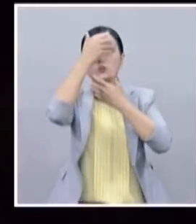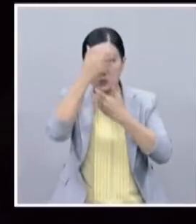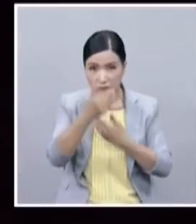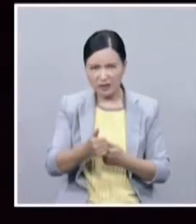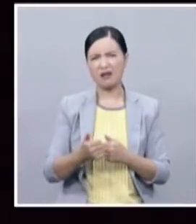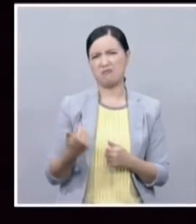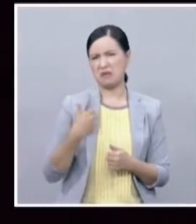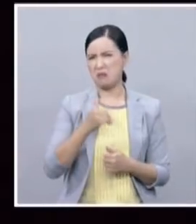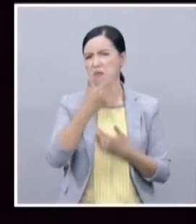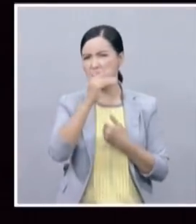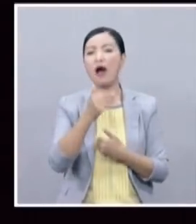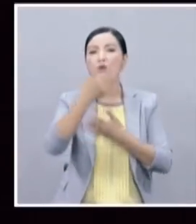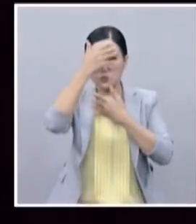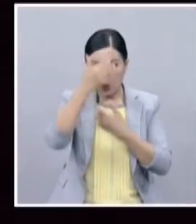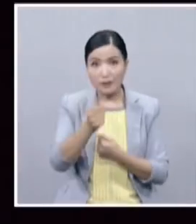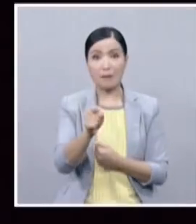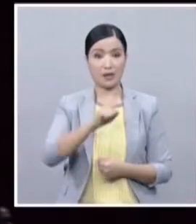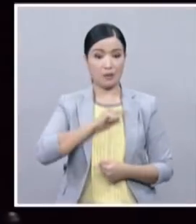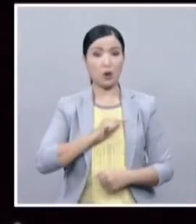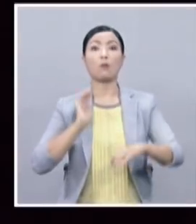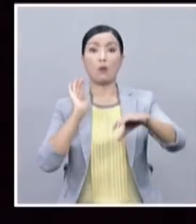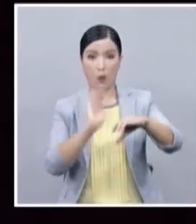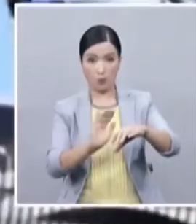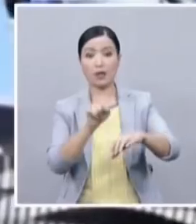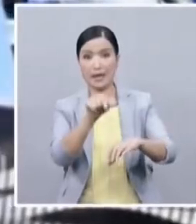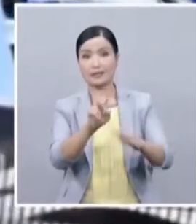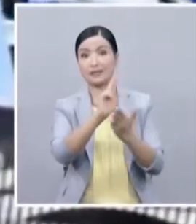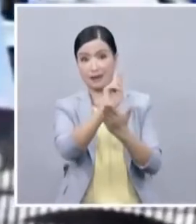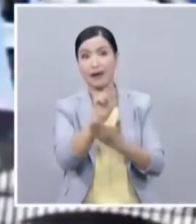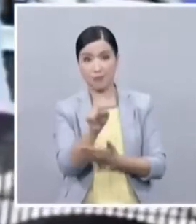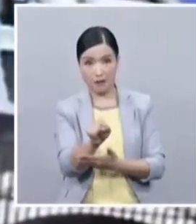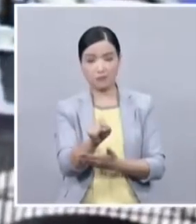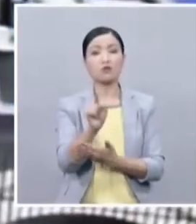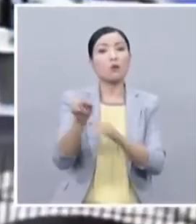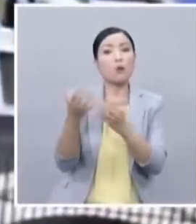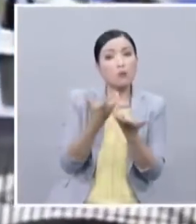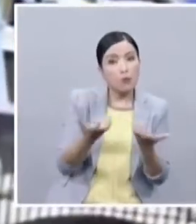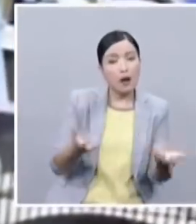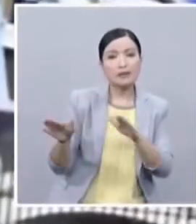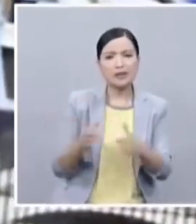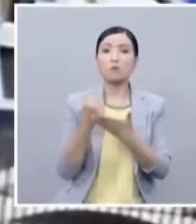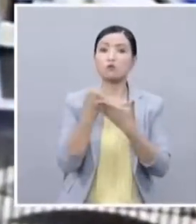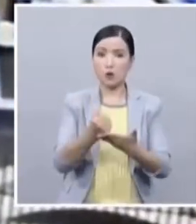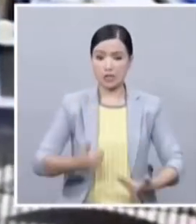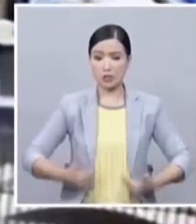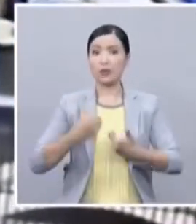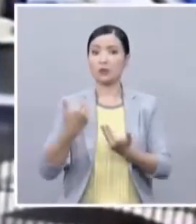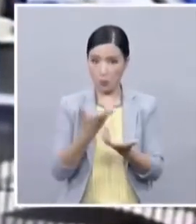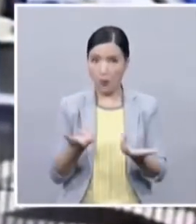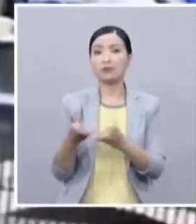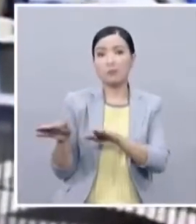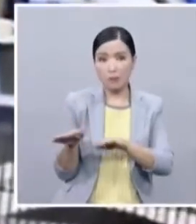านี้นะครับอันนี้คงถือเป็นความรับผิดชอบของหน่วยงานในพื้นที่เราต้องมีการจัดเตรียมอุปกรณ์ในการกู้ภัยและช่วยชีวิตนะ